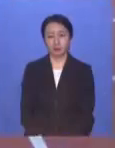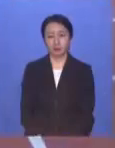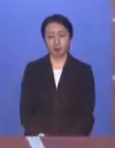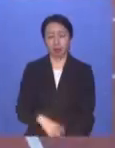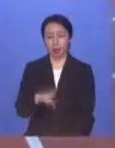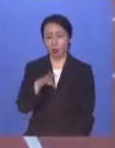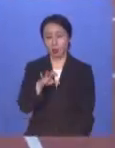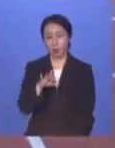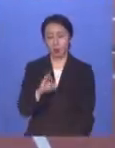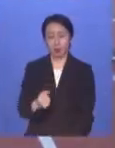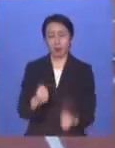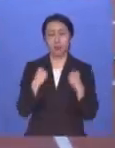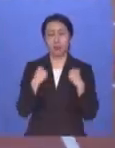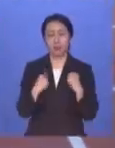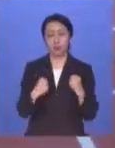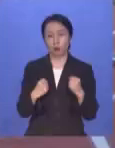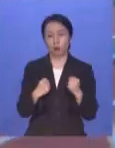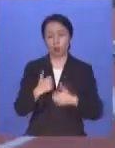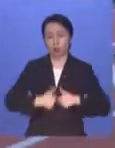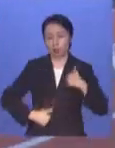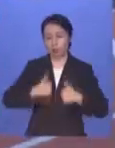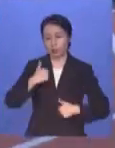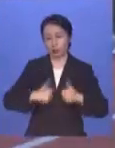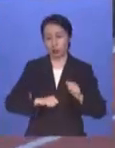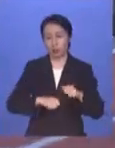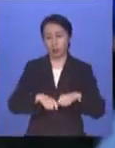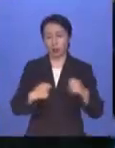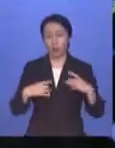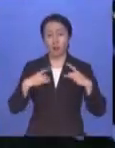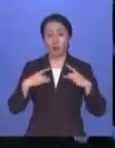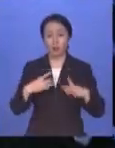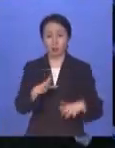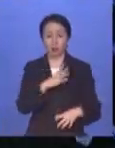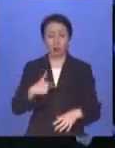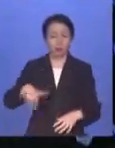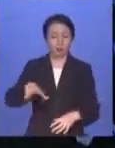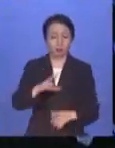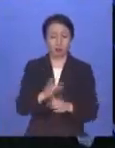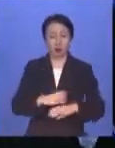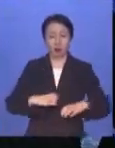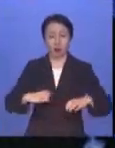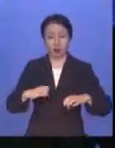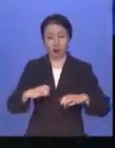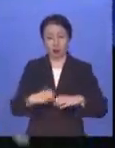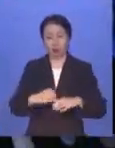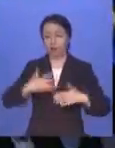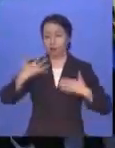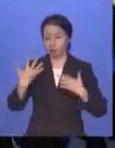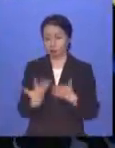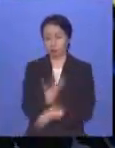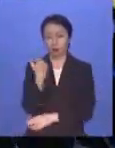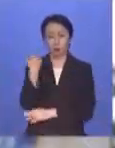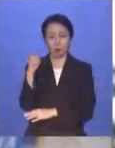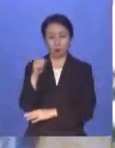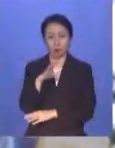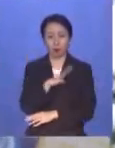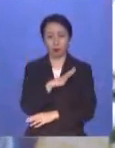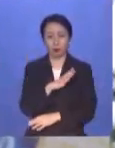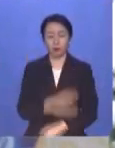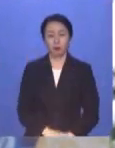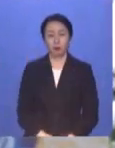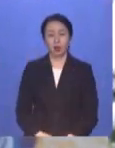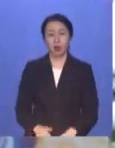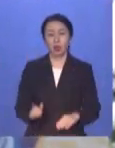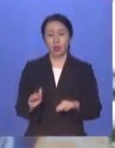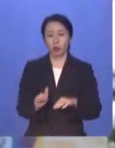Ғойыз Нұрмұхамбетов спортшыларды спартакиаданың ашылуымен құттықта барлық командаларға табыс пен жеңіс тіледі. Қайырлы